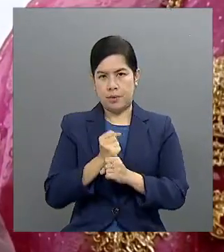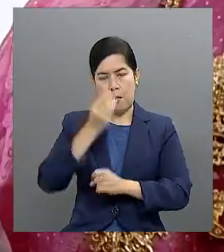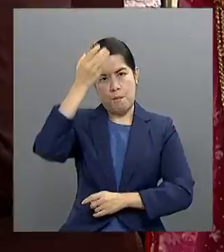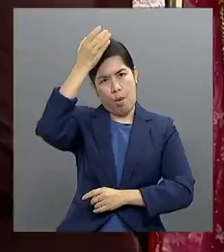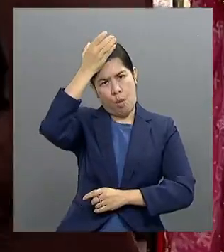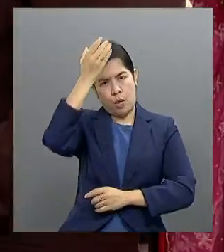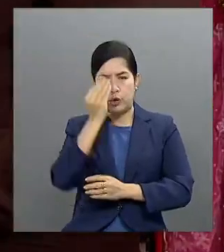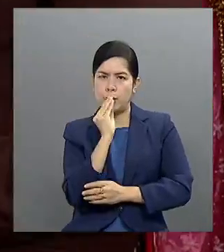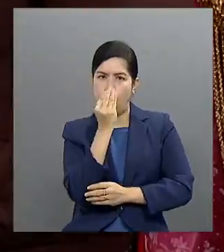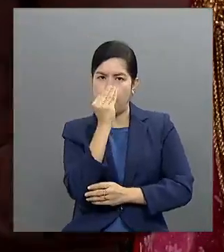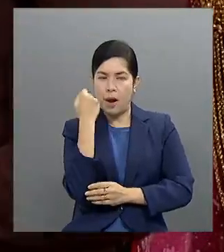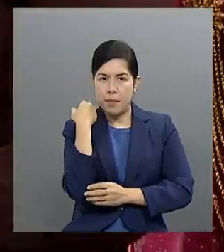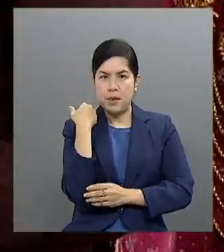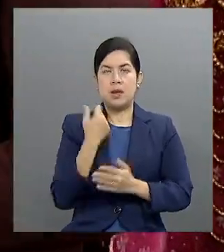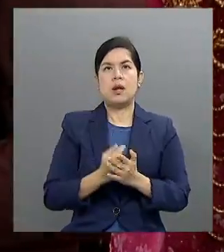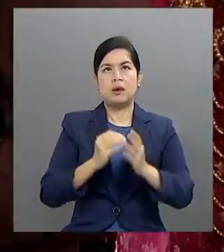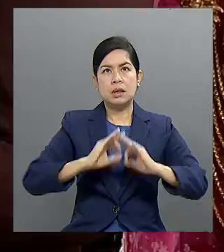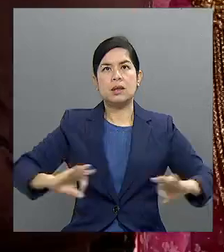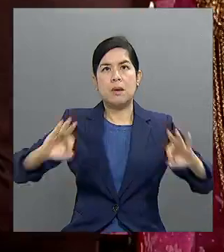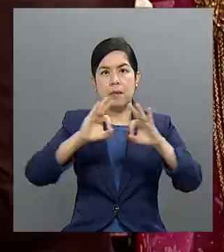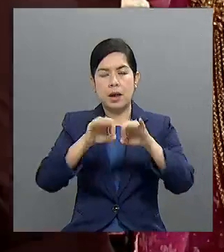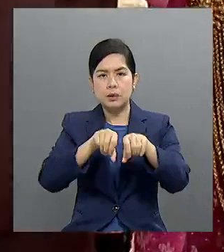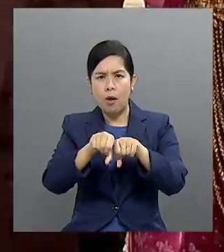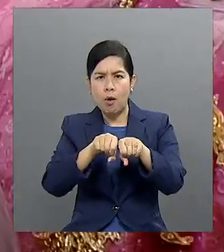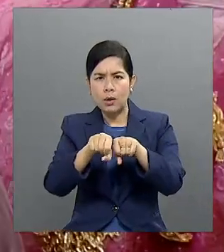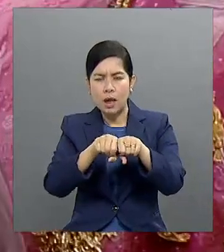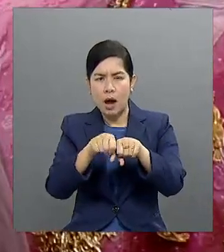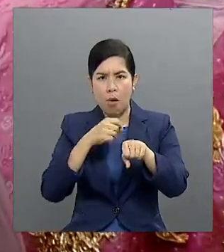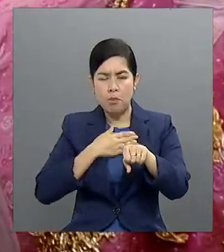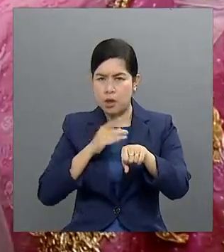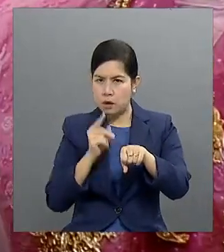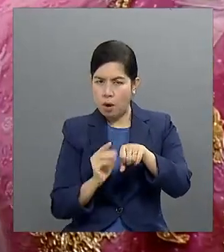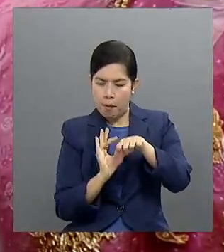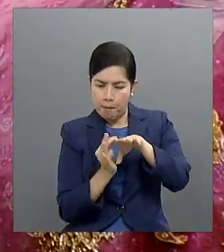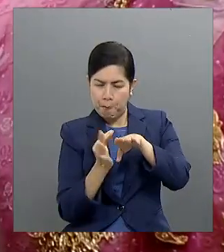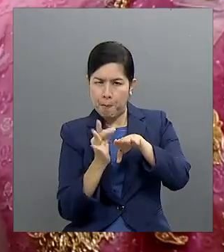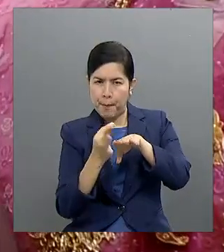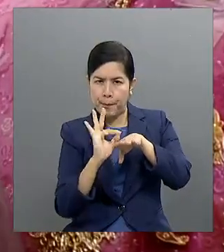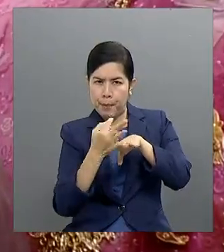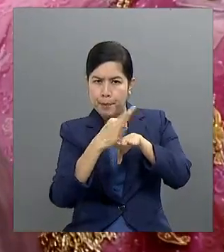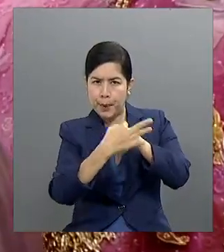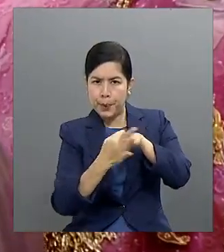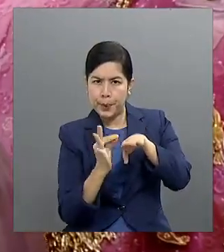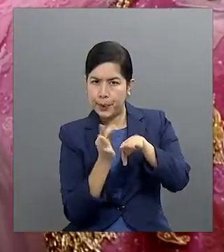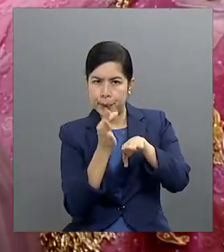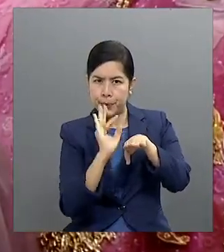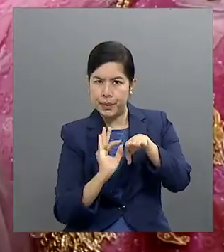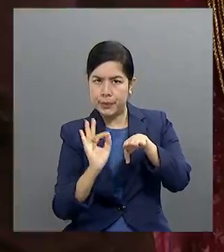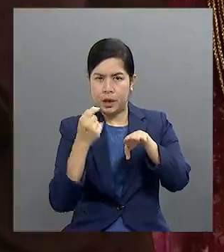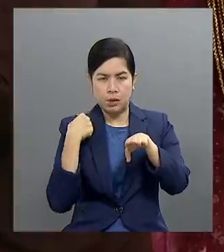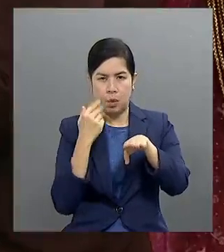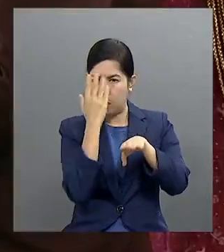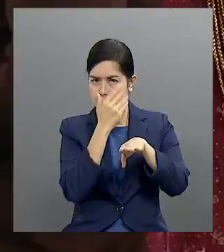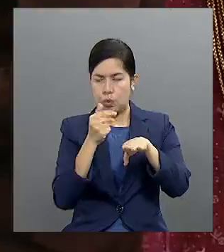เอง ปักรองเท้าเอง ปักรองเท้าเองก็คือเตรียมความพร้อมตั้งแต่หัวจรดศีรษะนะครับอาการนี้ก็คือเป็นชุดเครื่องประดับของคนภูเก็ตก็